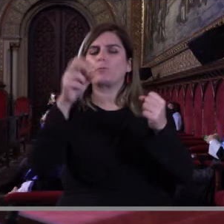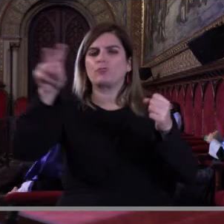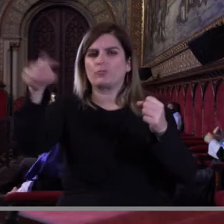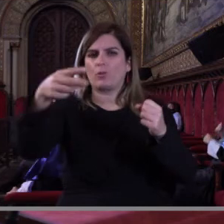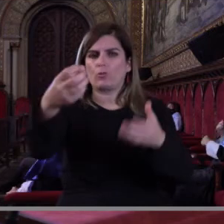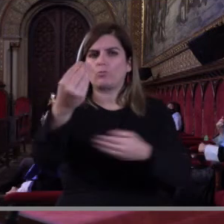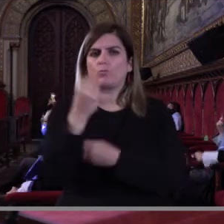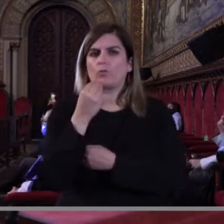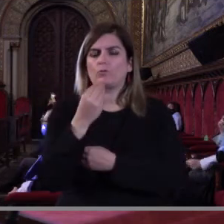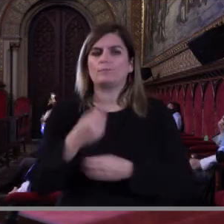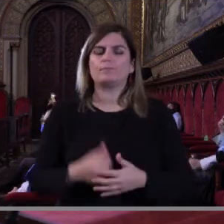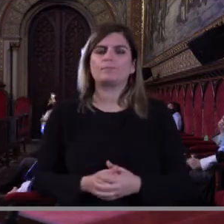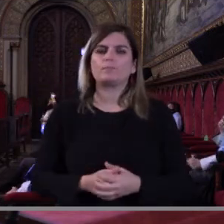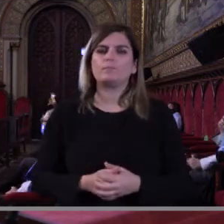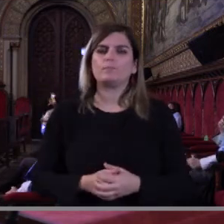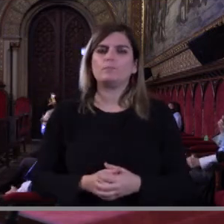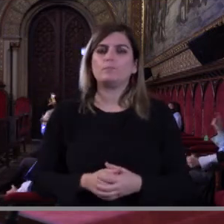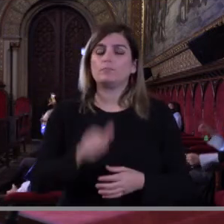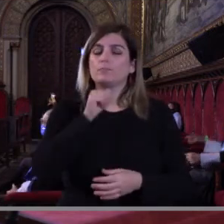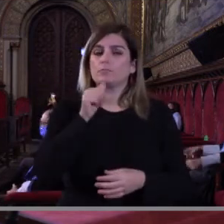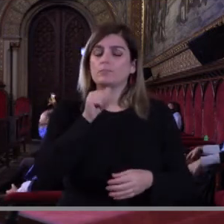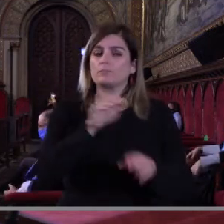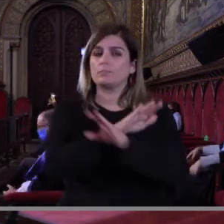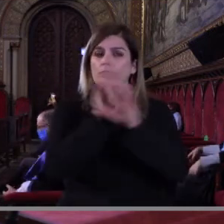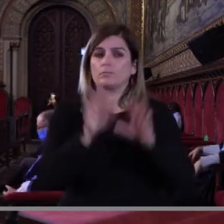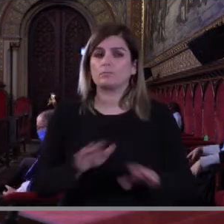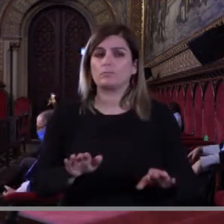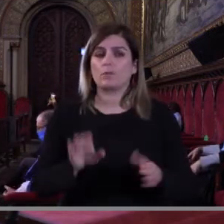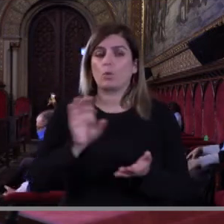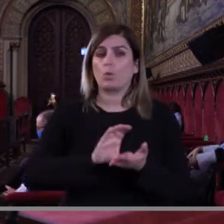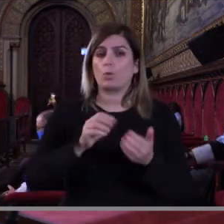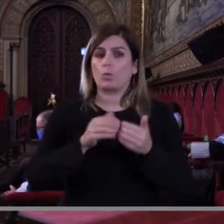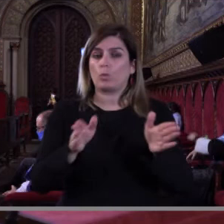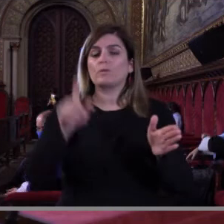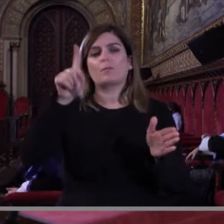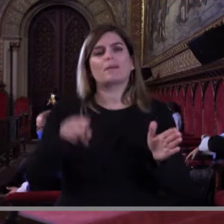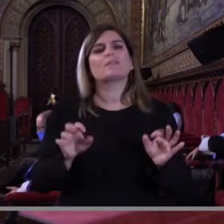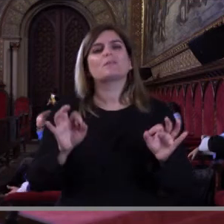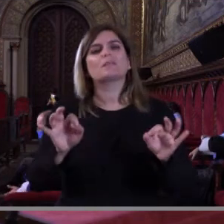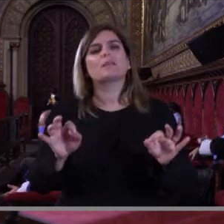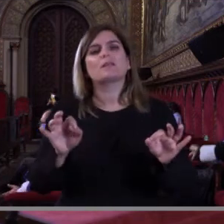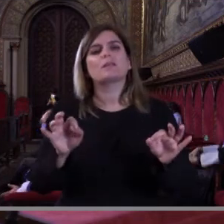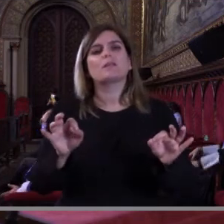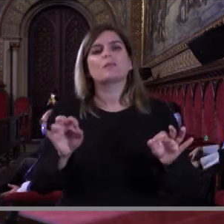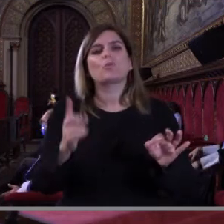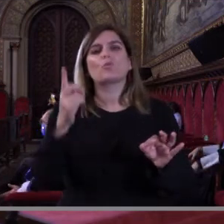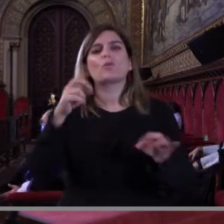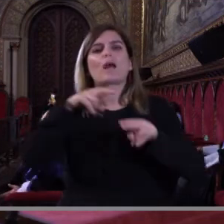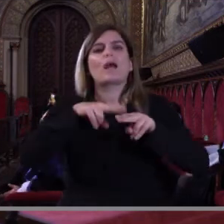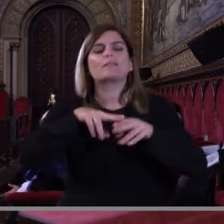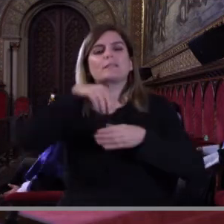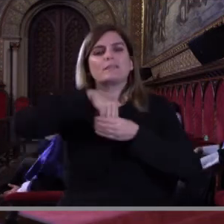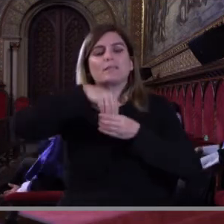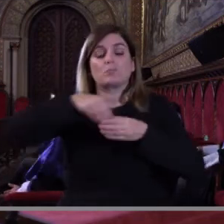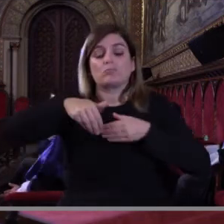d'euros. Vaig acabant. Aquest principi de curs també serà singular per un esdeveniment intern.